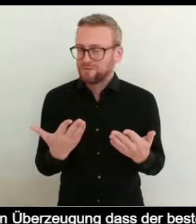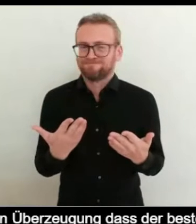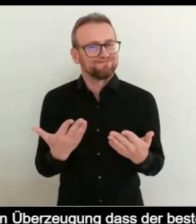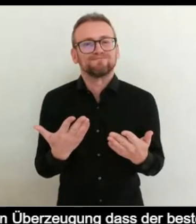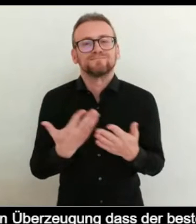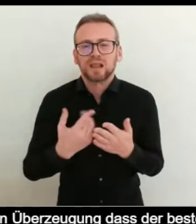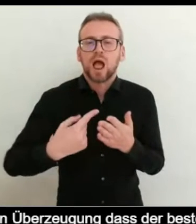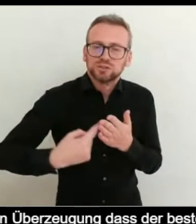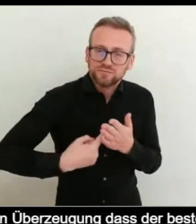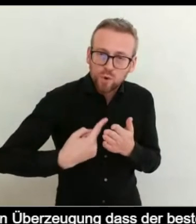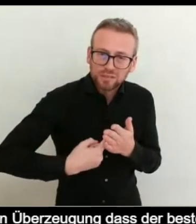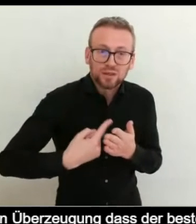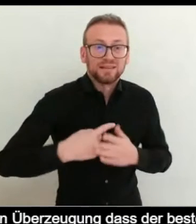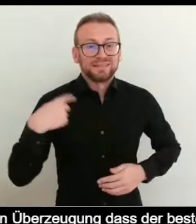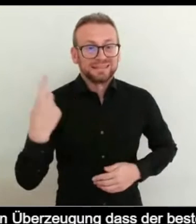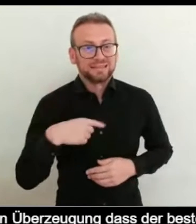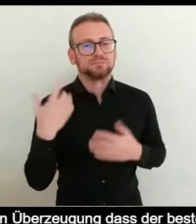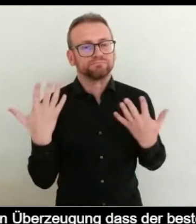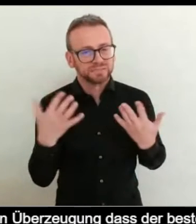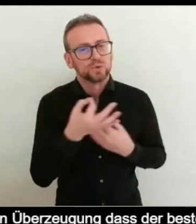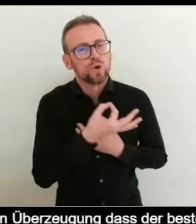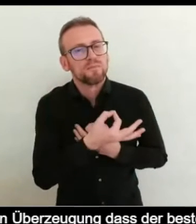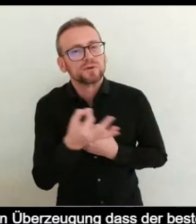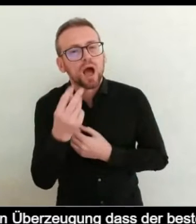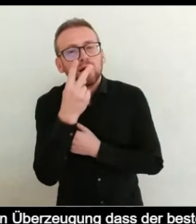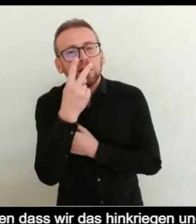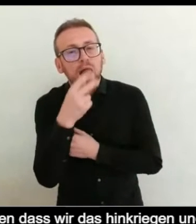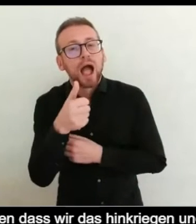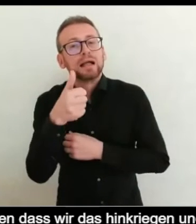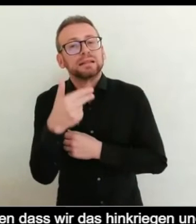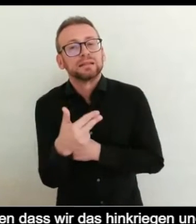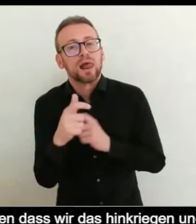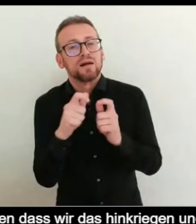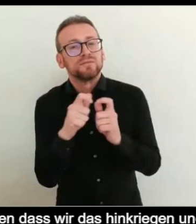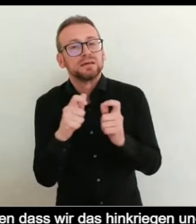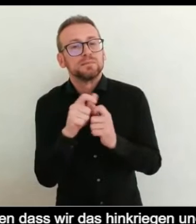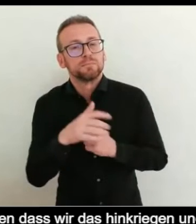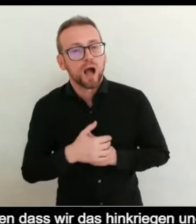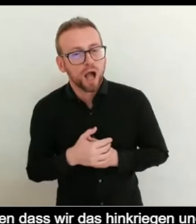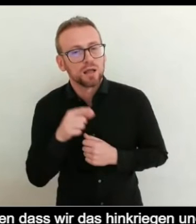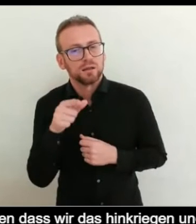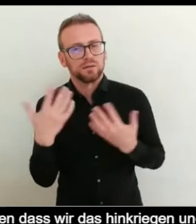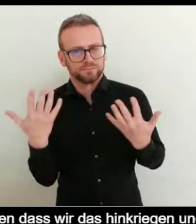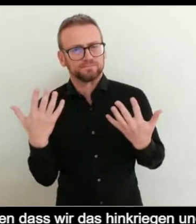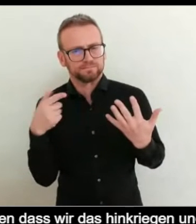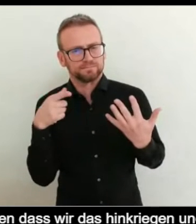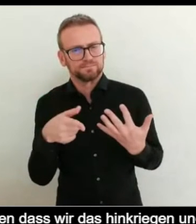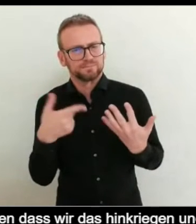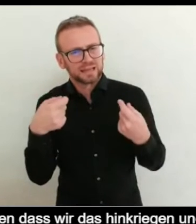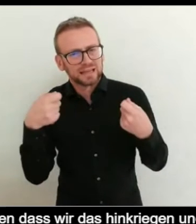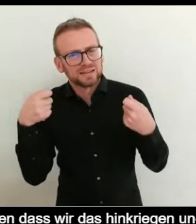ist genau der falsche Weg. Wir brauchen ein Level-Playing-Field für unsere exportstarke, industrieintensiven Unternehmen.